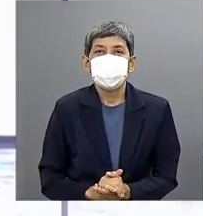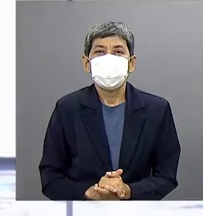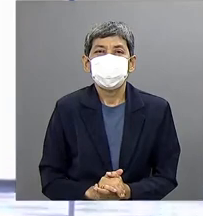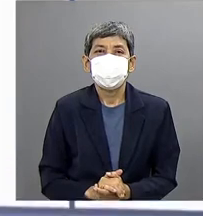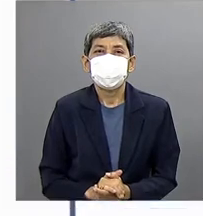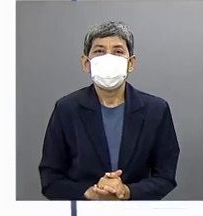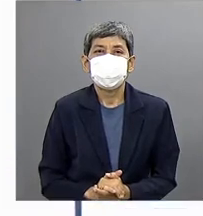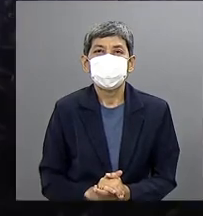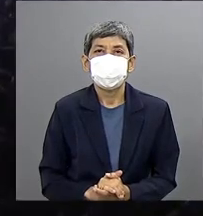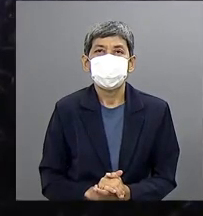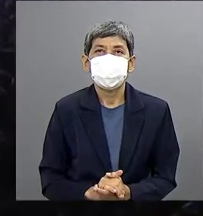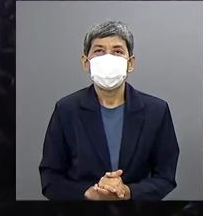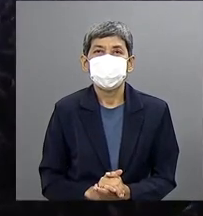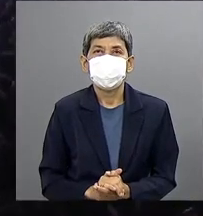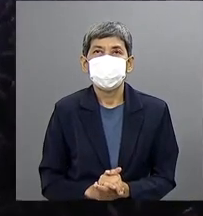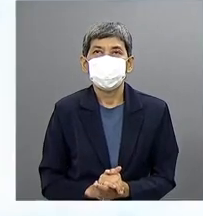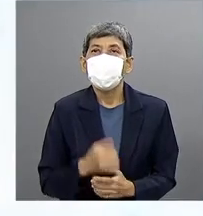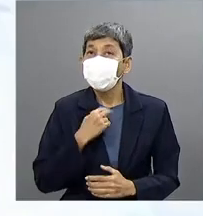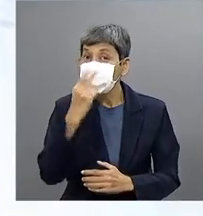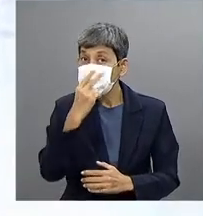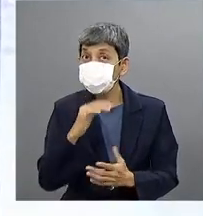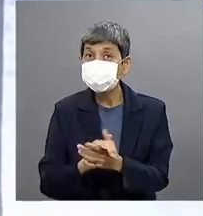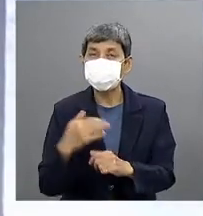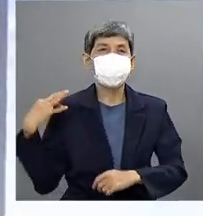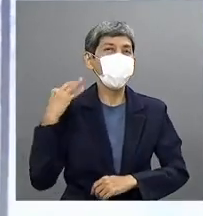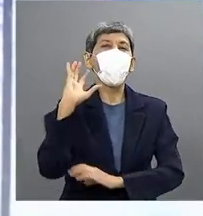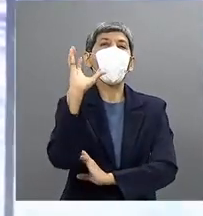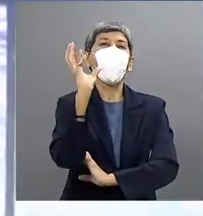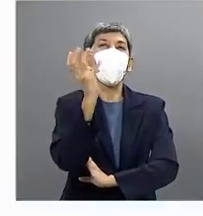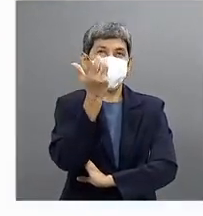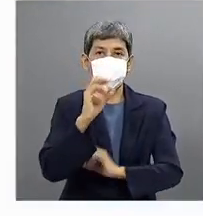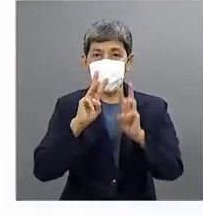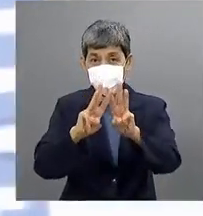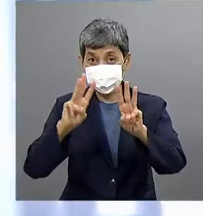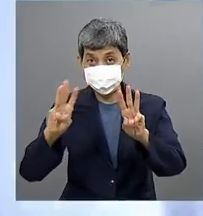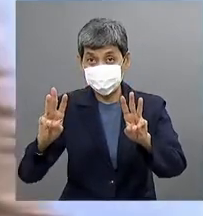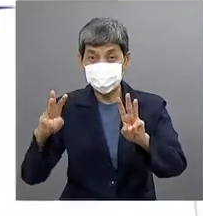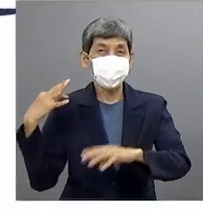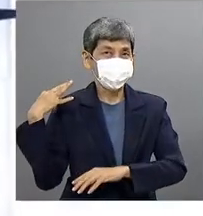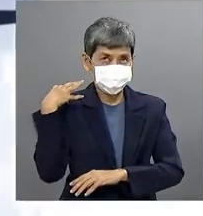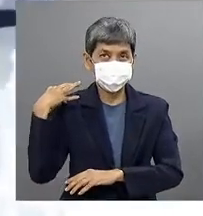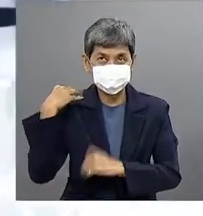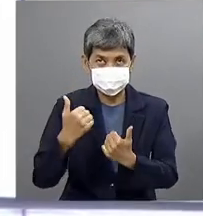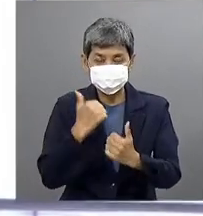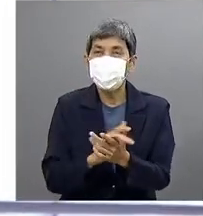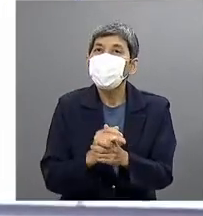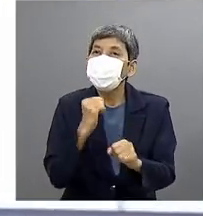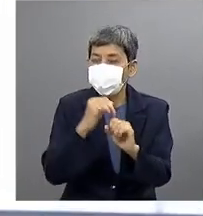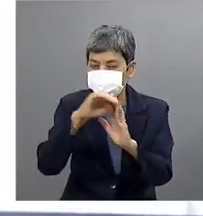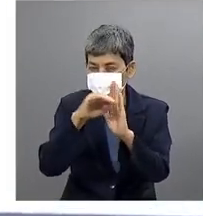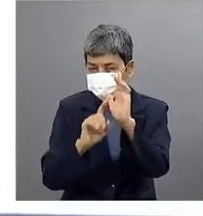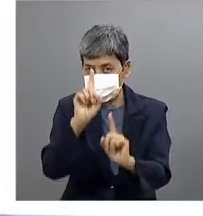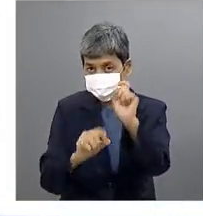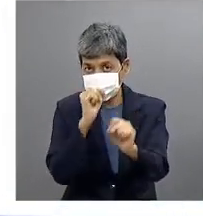และสอดคล้องกับสิ่งที่เกิดขึ้นในวงการแฟชั่นโลกหลังเว็บไซต์ The Fashion Spotดอทคอมรวบรวมสถิติจากแพชั่น